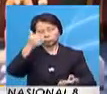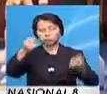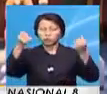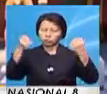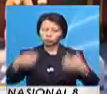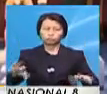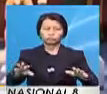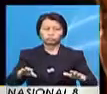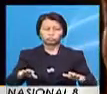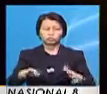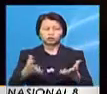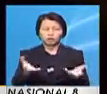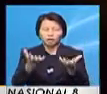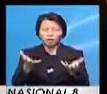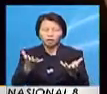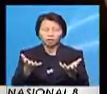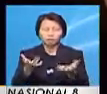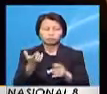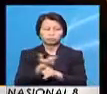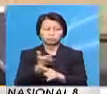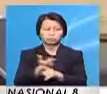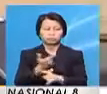sudah gian untuk beraksi.